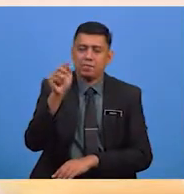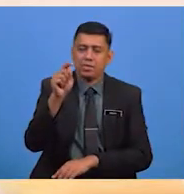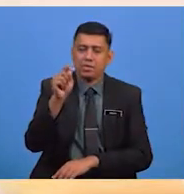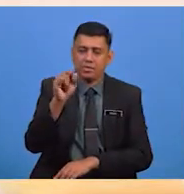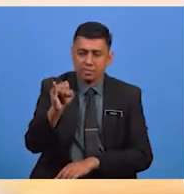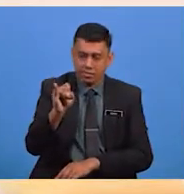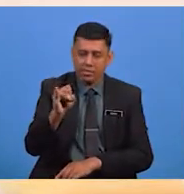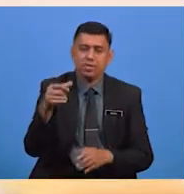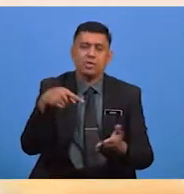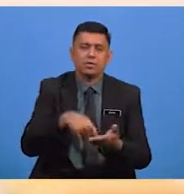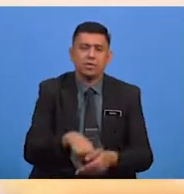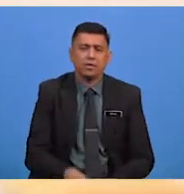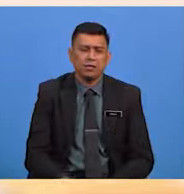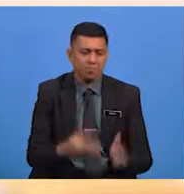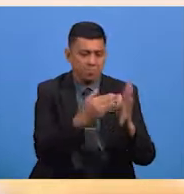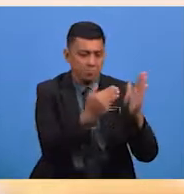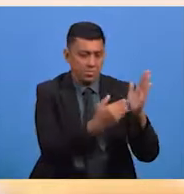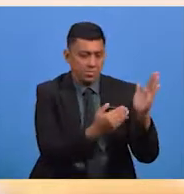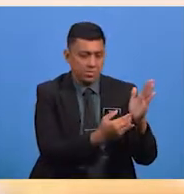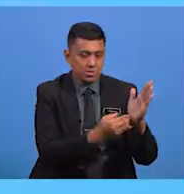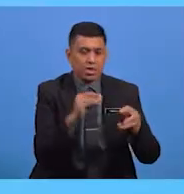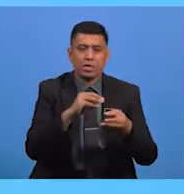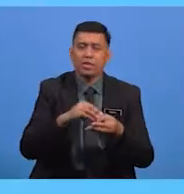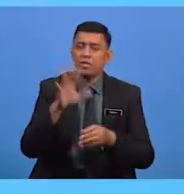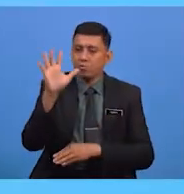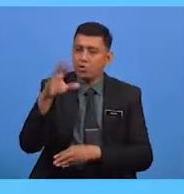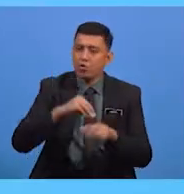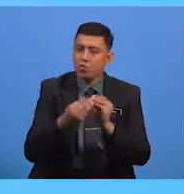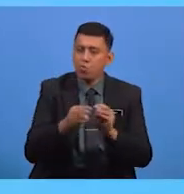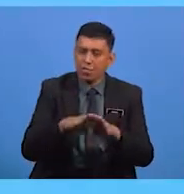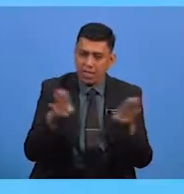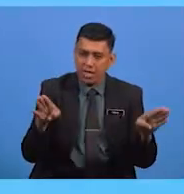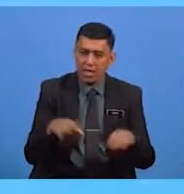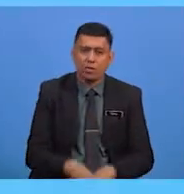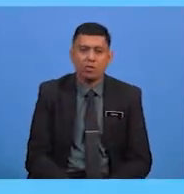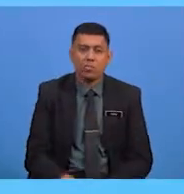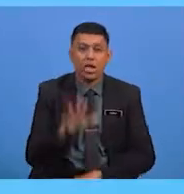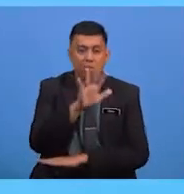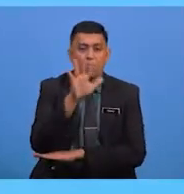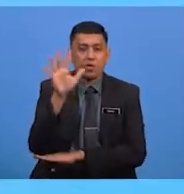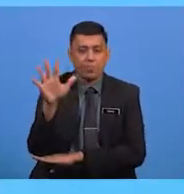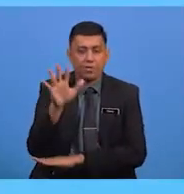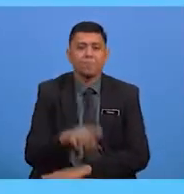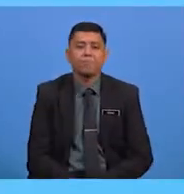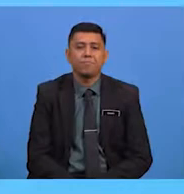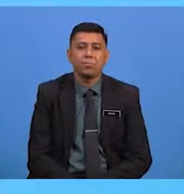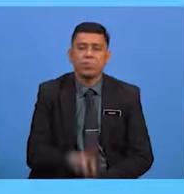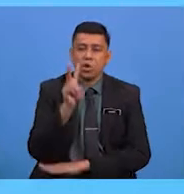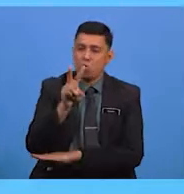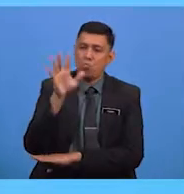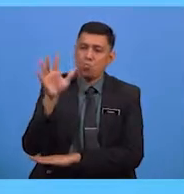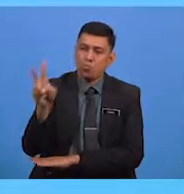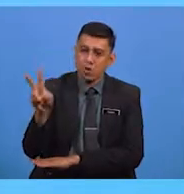Katakan anda diberikan senarai 5 nombor yang berbeza, iaitu 55,